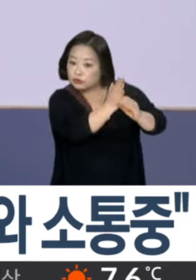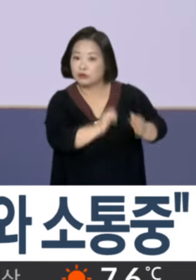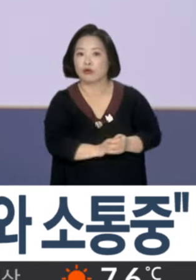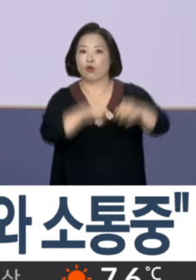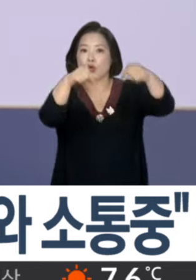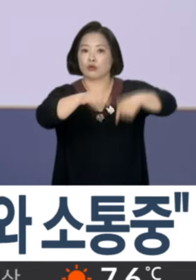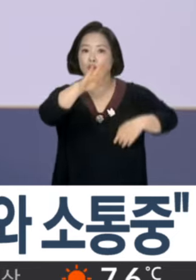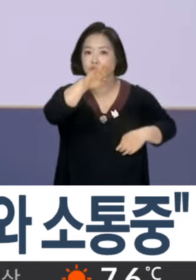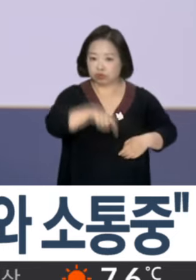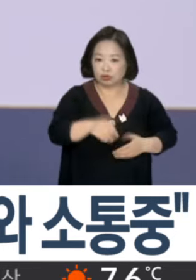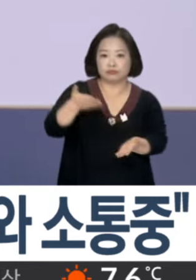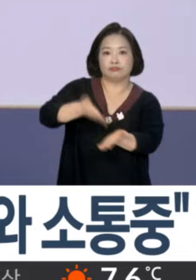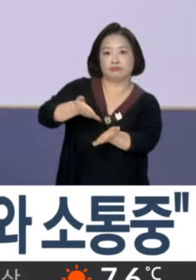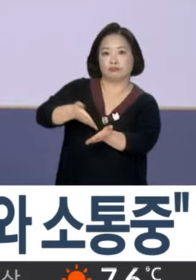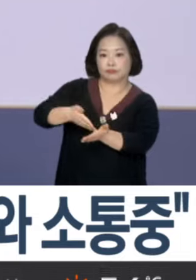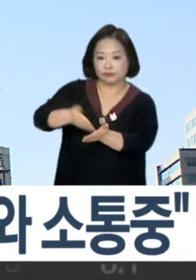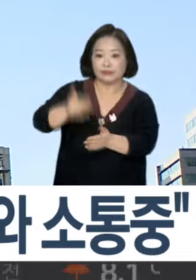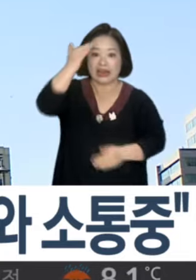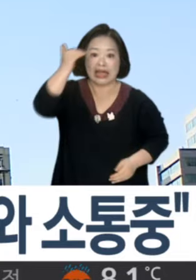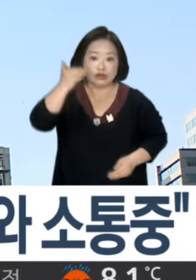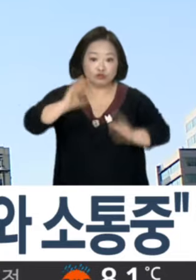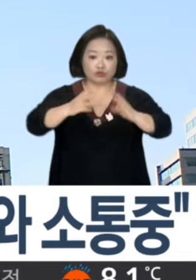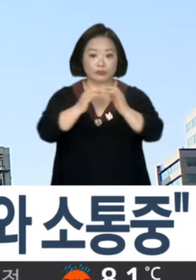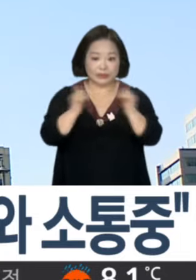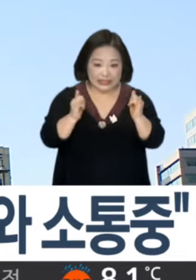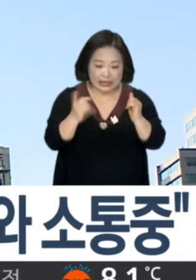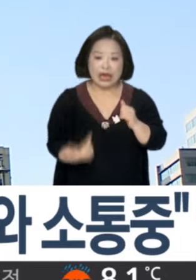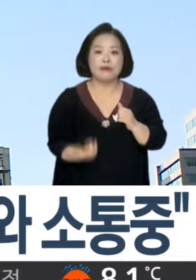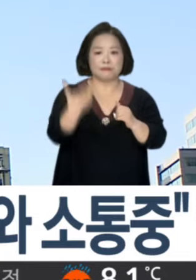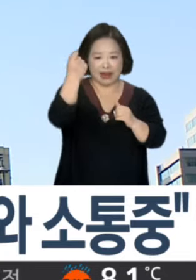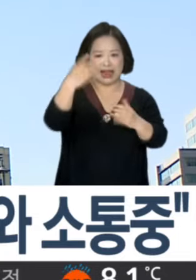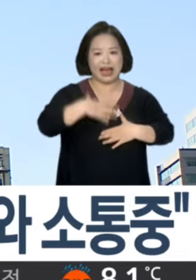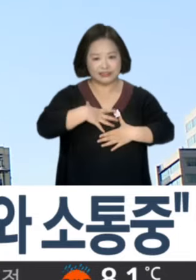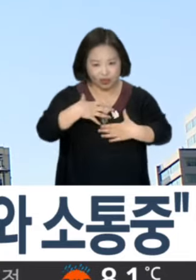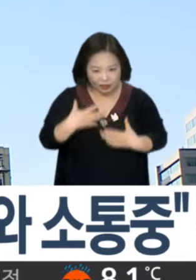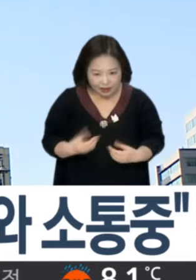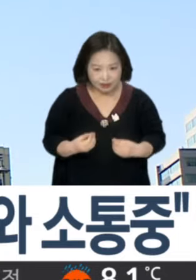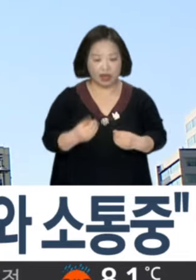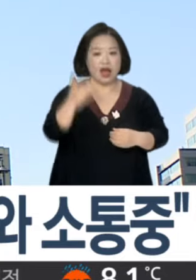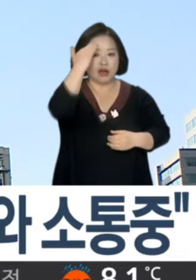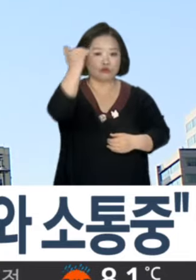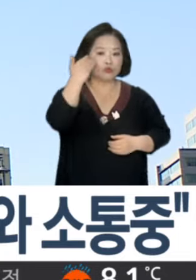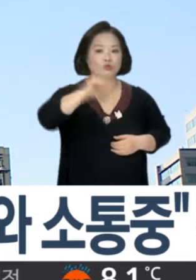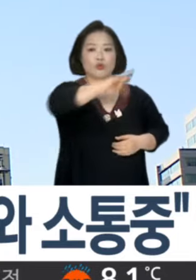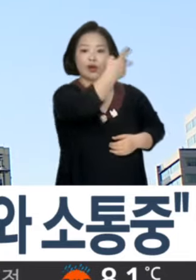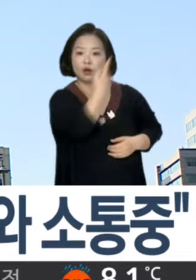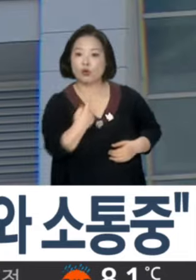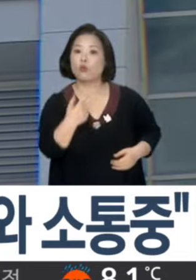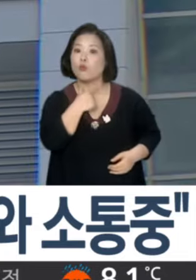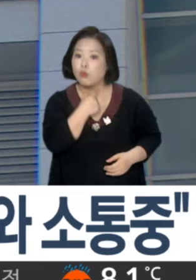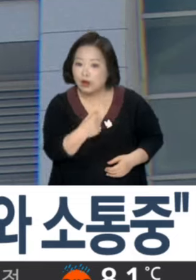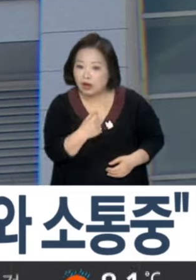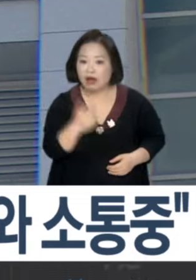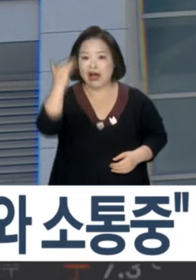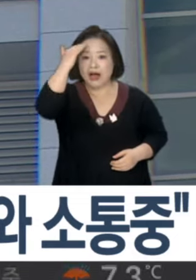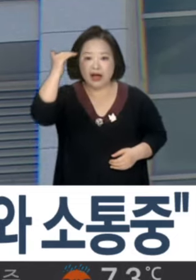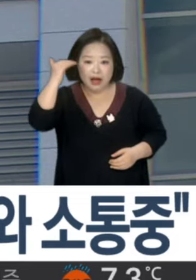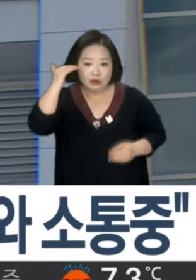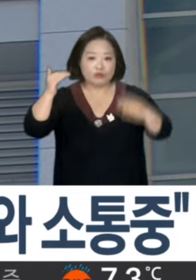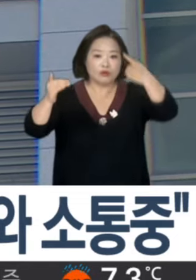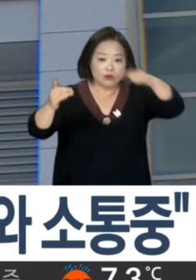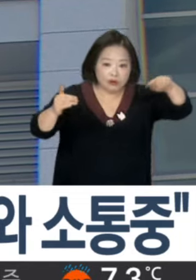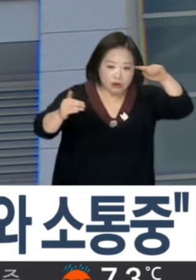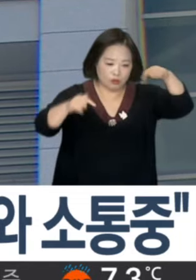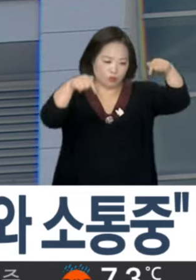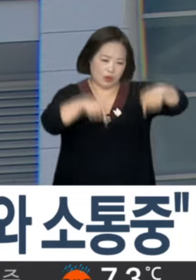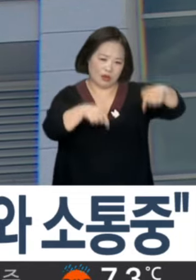외교부는 오늘 정례 브리핑에서 우리 국민이 하루 빨리 안전하게 가족들의 품으로 돌아올 수 있기를 기대한다며 한어 양국간의